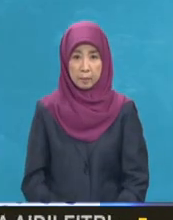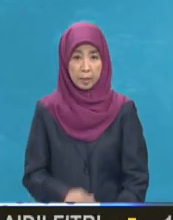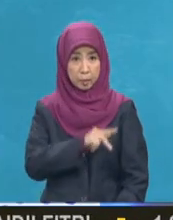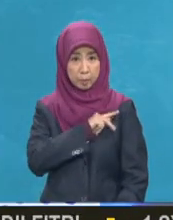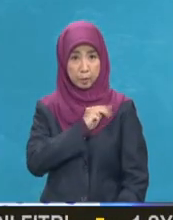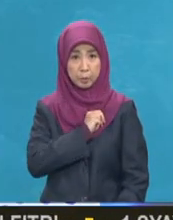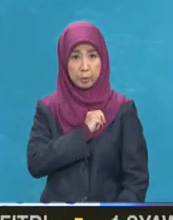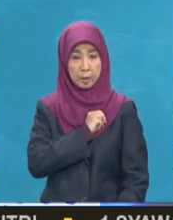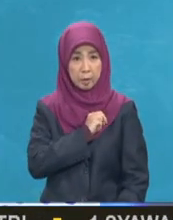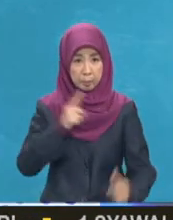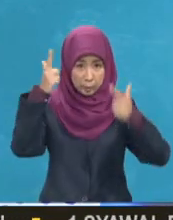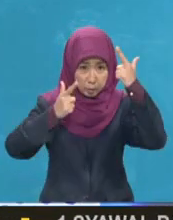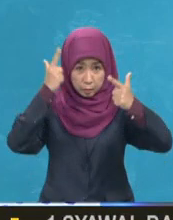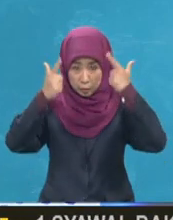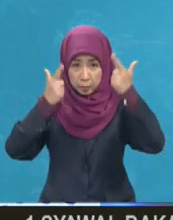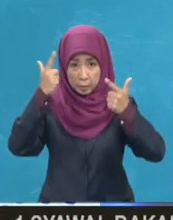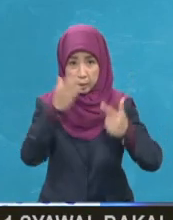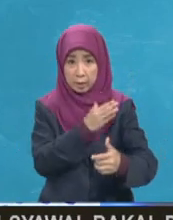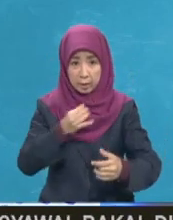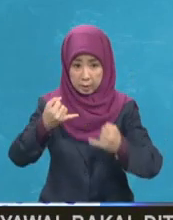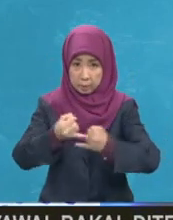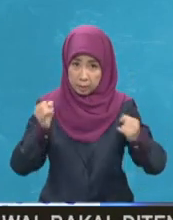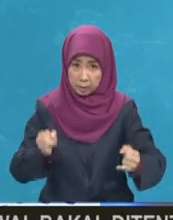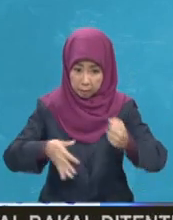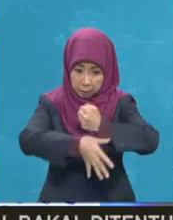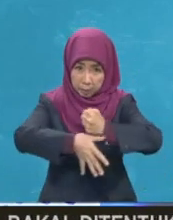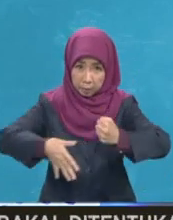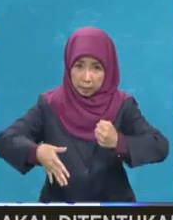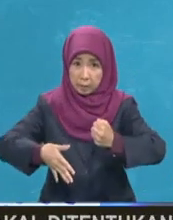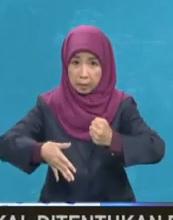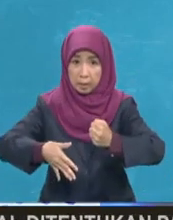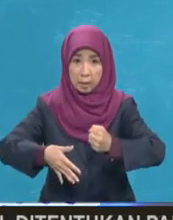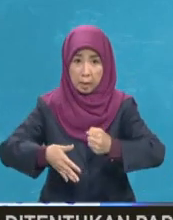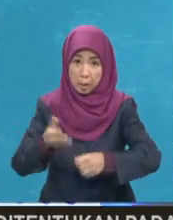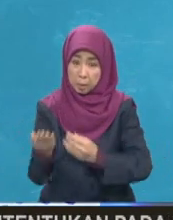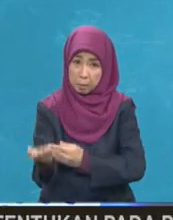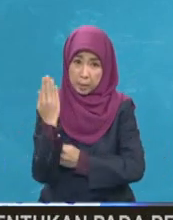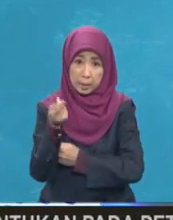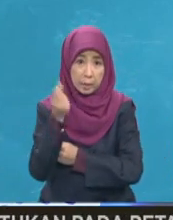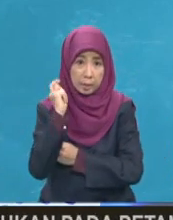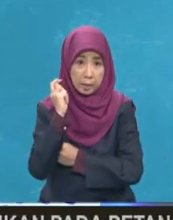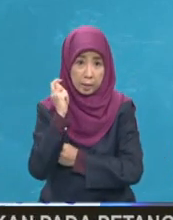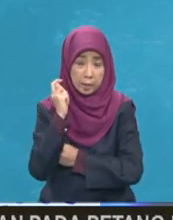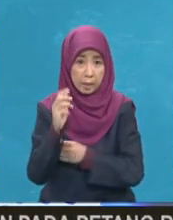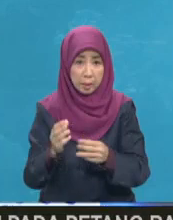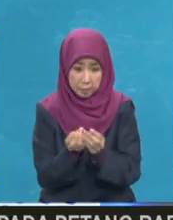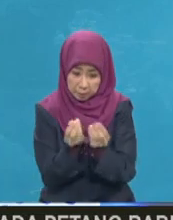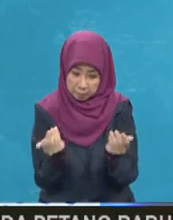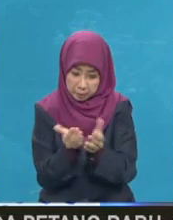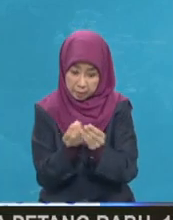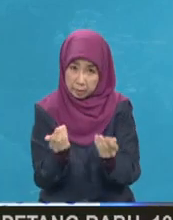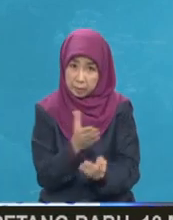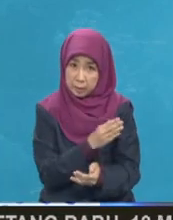Kementerian sumber-sumber utama dan pelancongan dan jabatan-jabatan di bawahnya pagi tadi mengadakan majelis membaca Surah Yasin